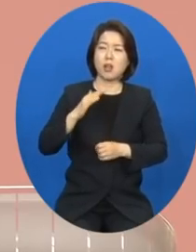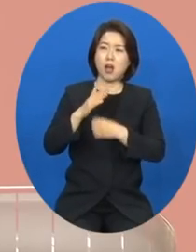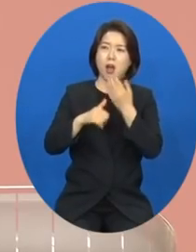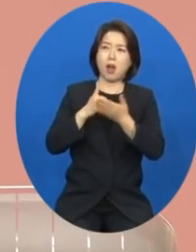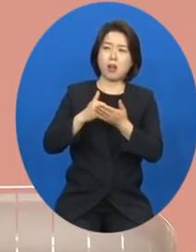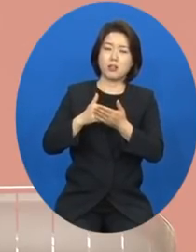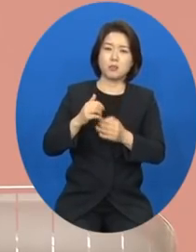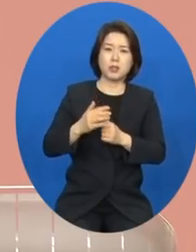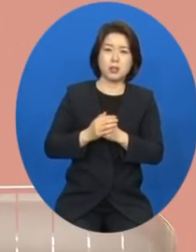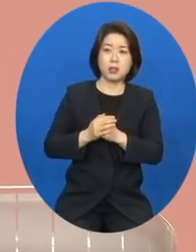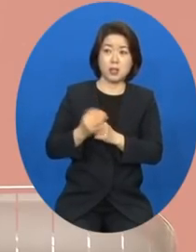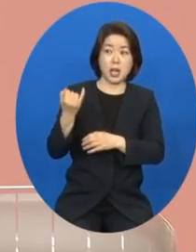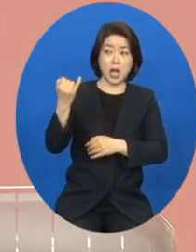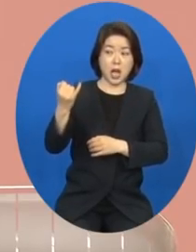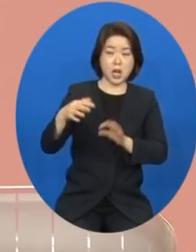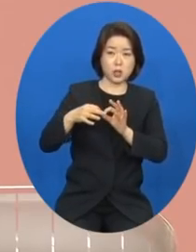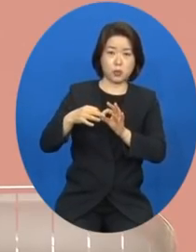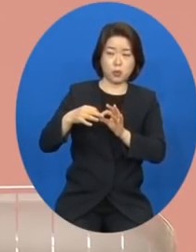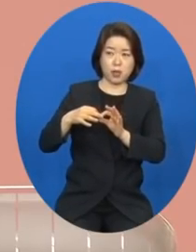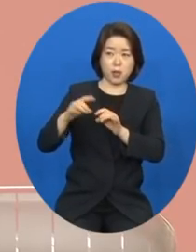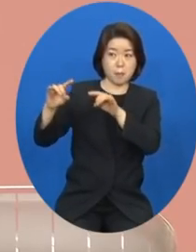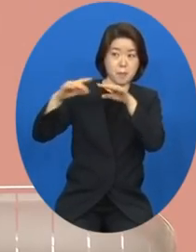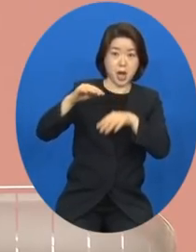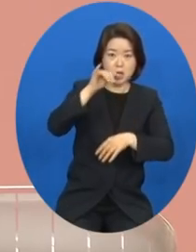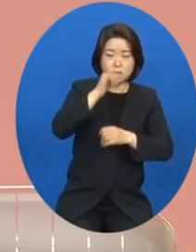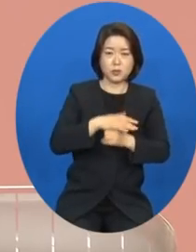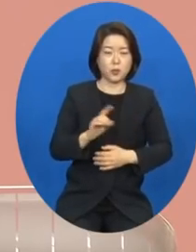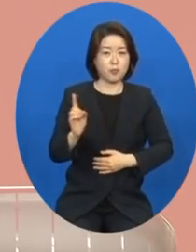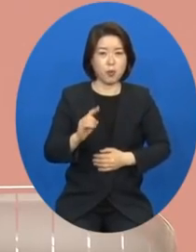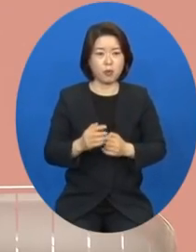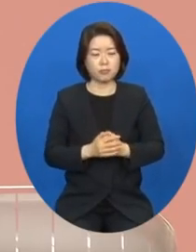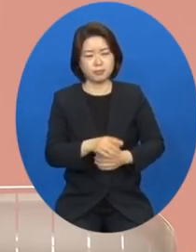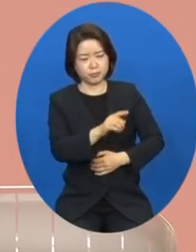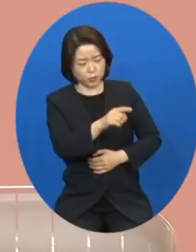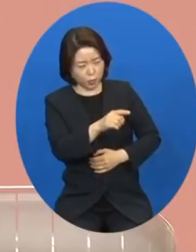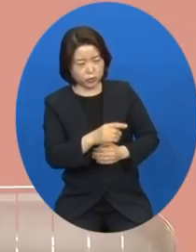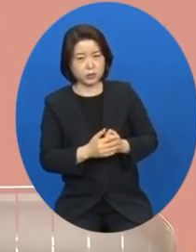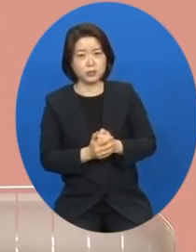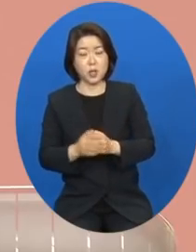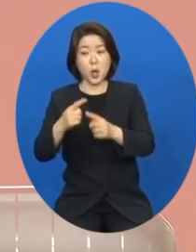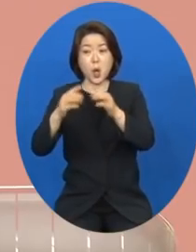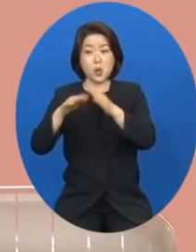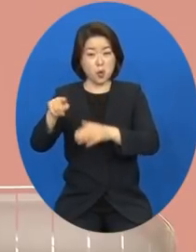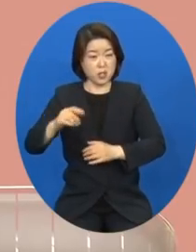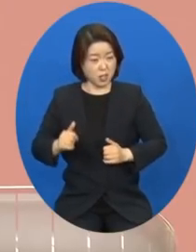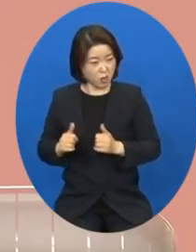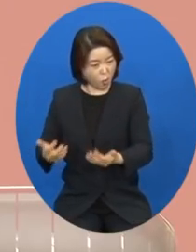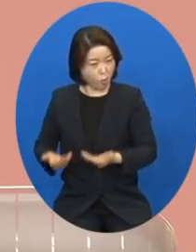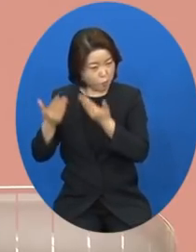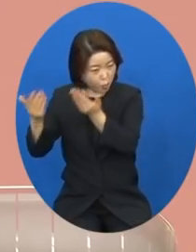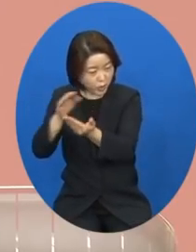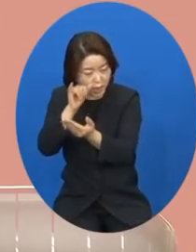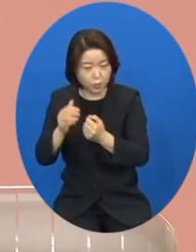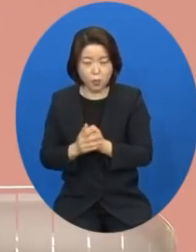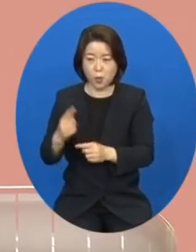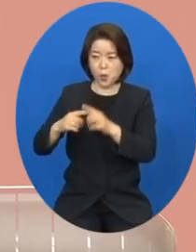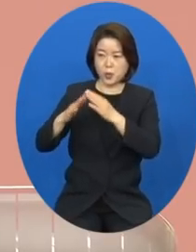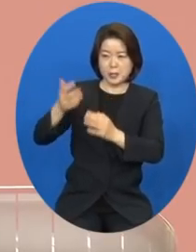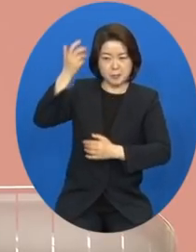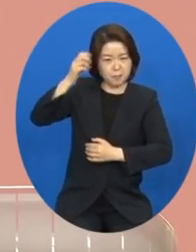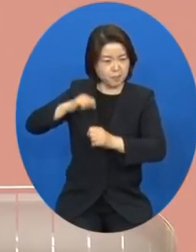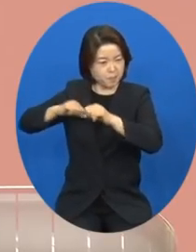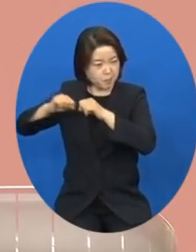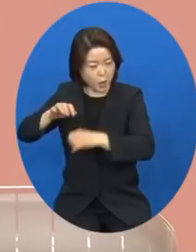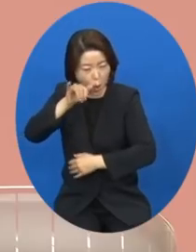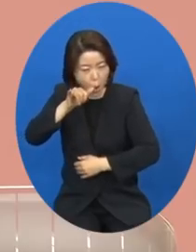마음을 아내를 통해서 출신 것 같다는 겁니다 뭐냐면 야 너는 그 외에 서클 키 열심히 봉사 교회에서 0.00